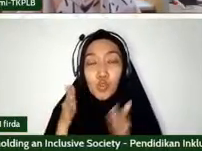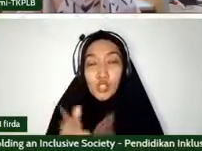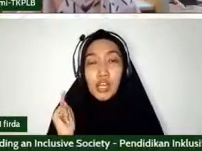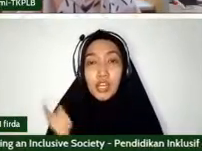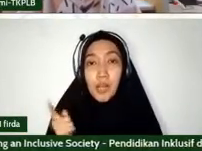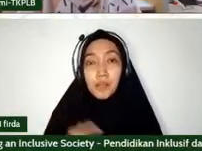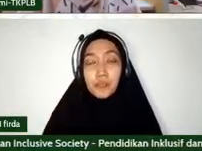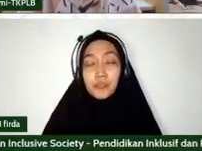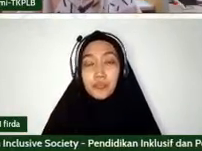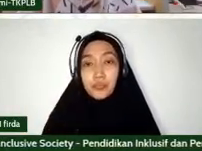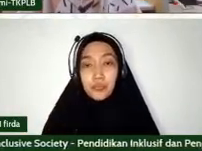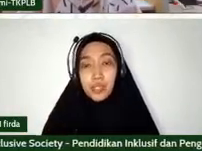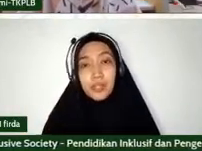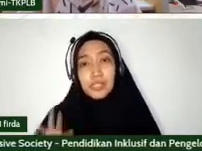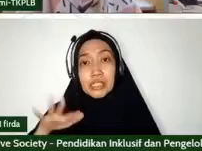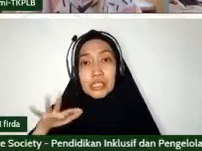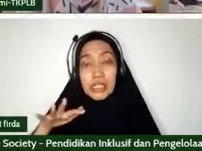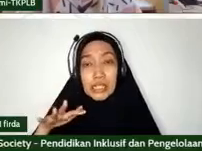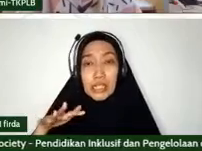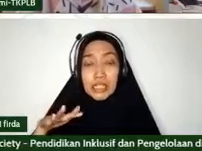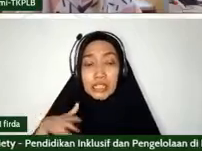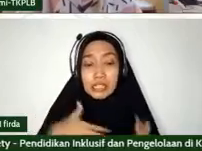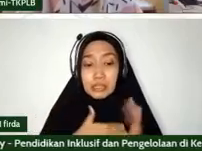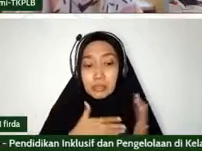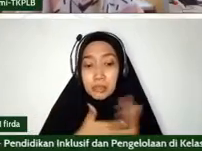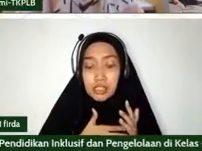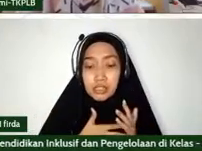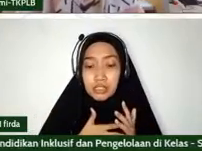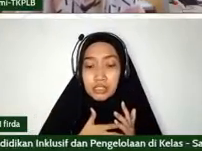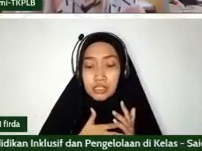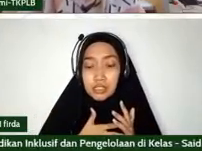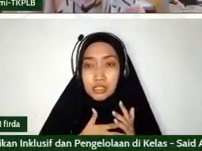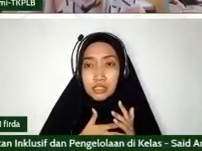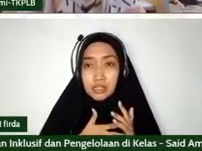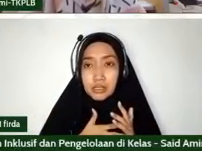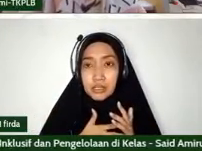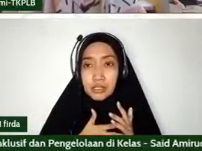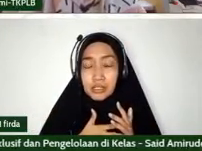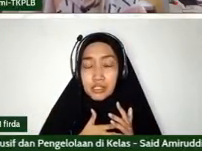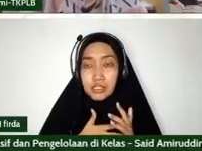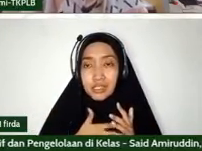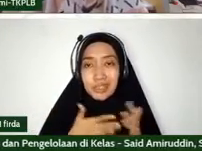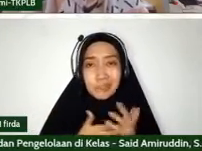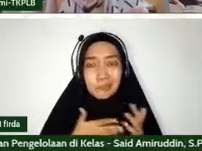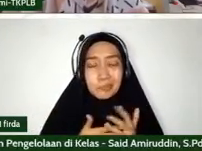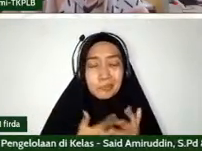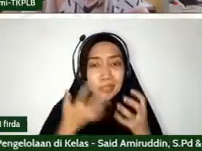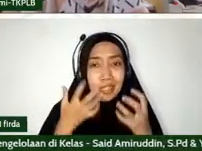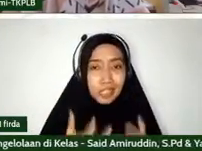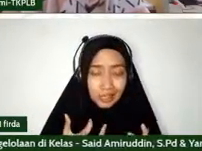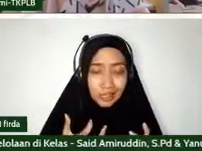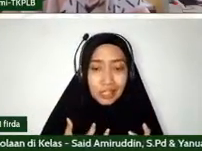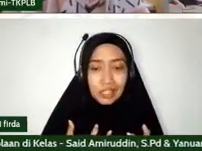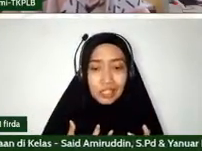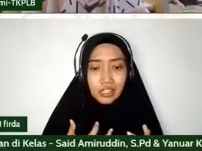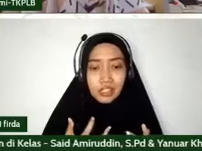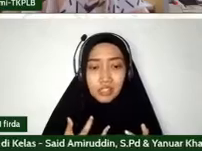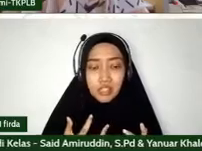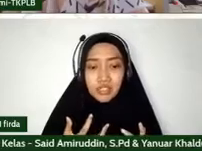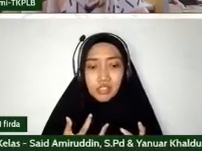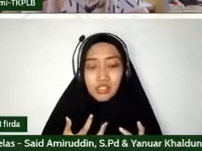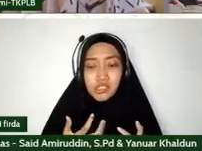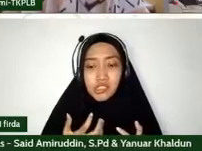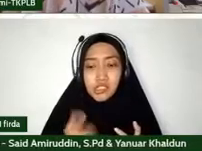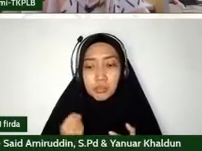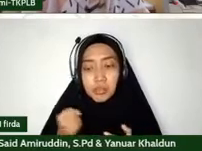tadi, kadang-kadang dengan keterbatasan yang amat sangat gitu ya, daripada mereka itu putus sekolah, kan tidak ada salahnya